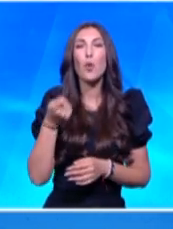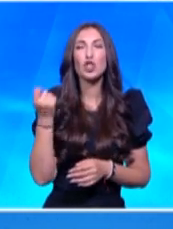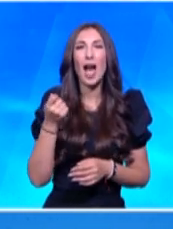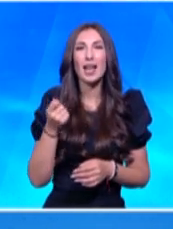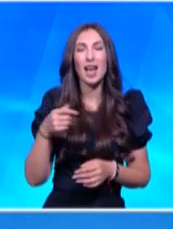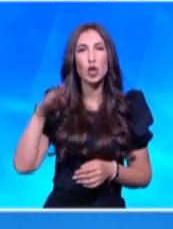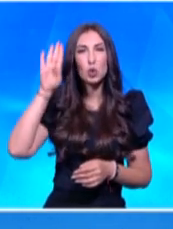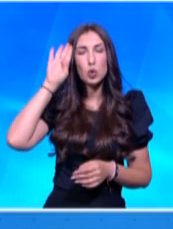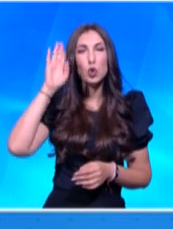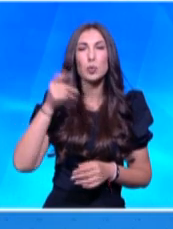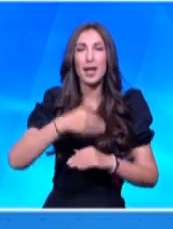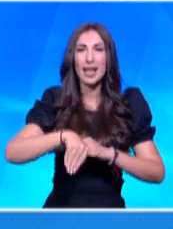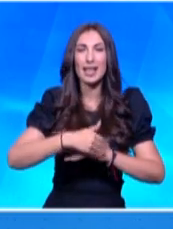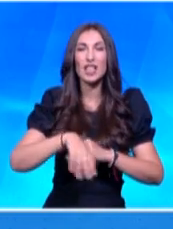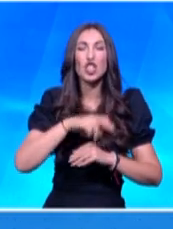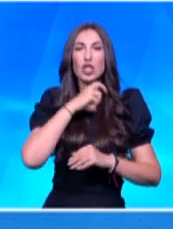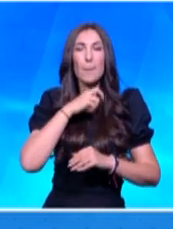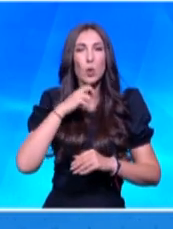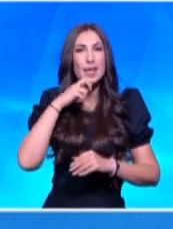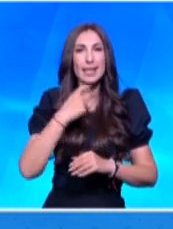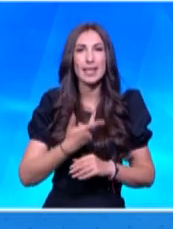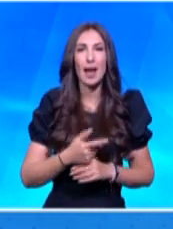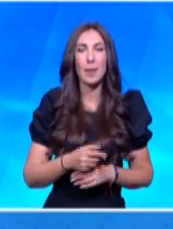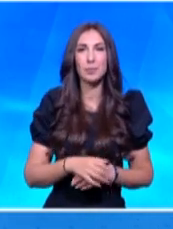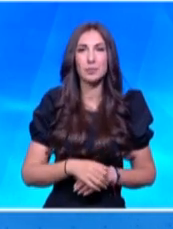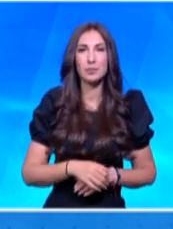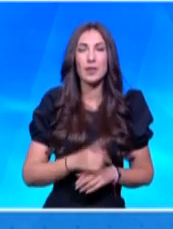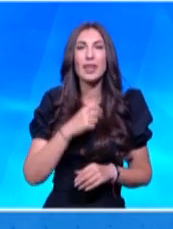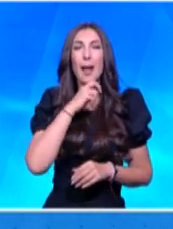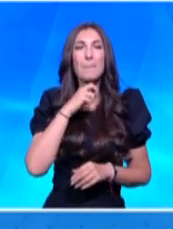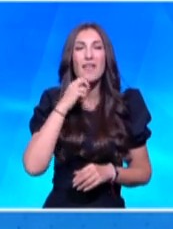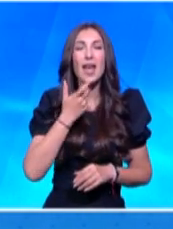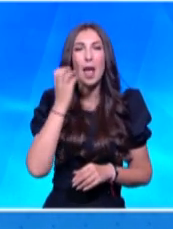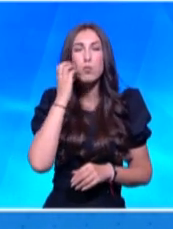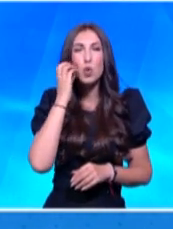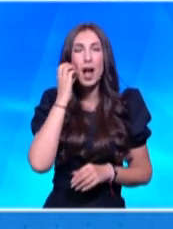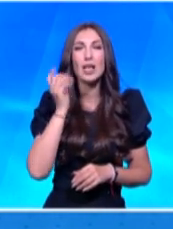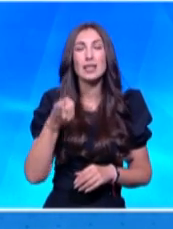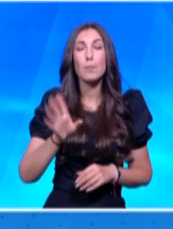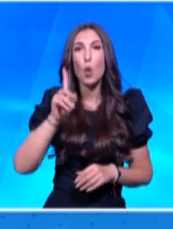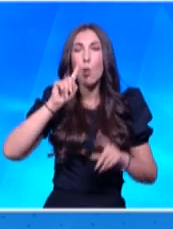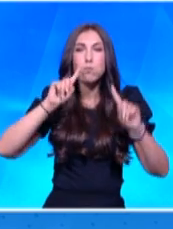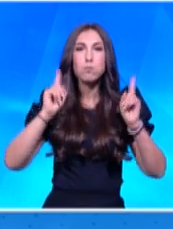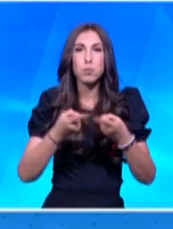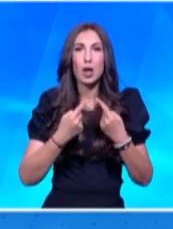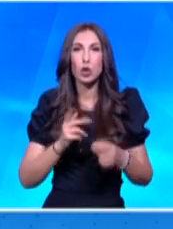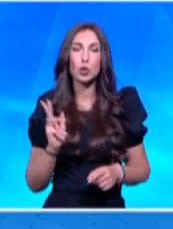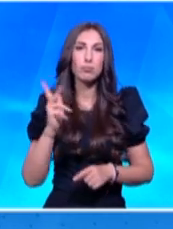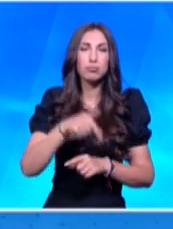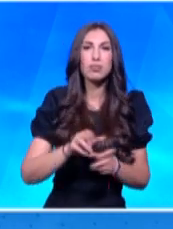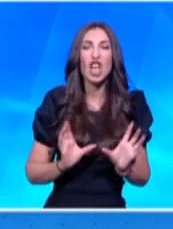на гранична полиция, на ОДЕ, МВР, Бургас. Те много бързо влязоха в този